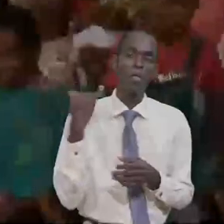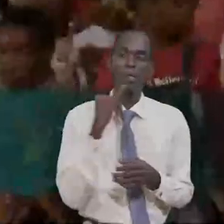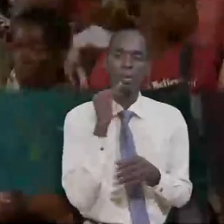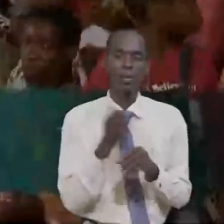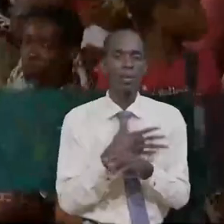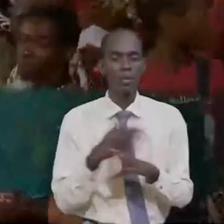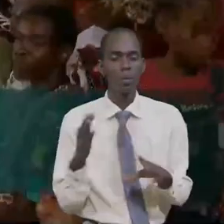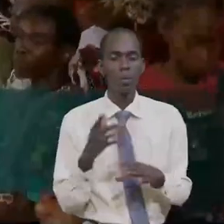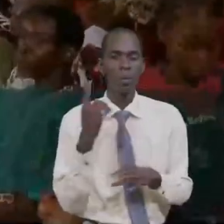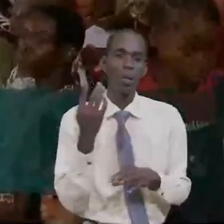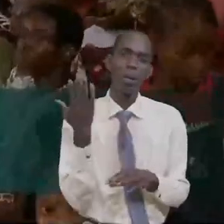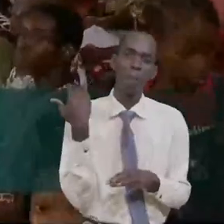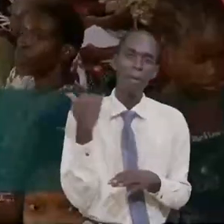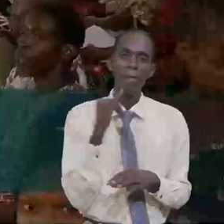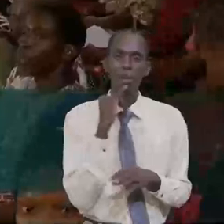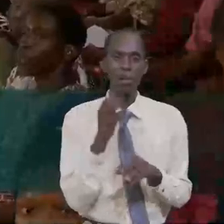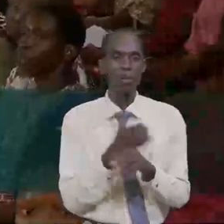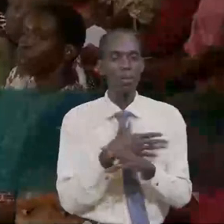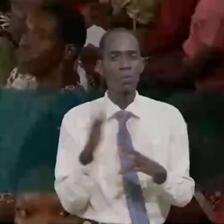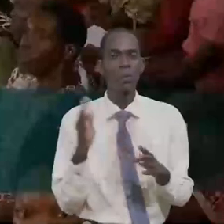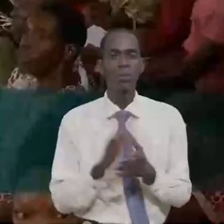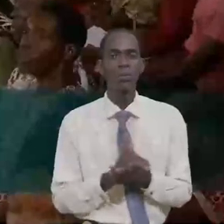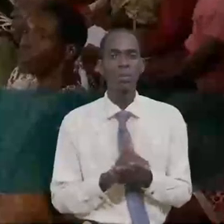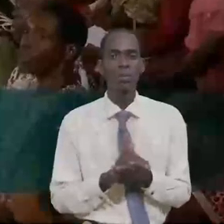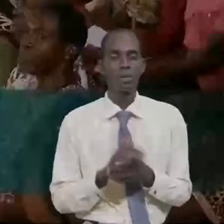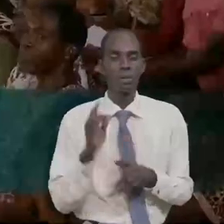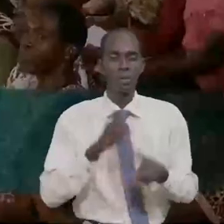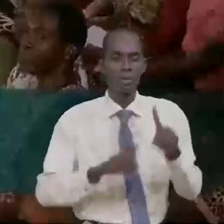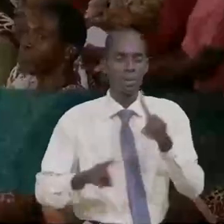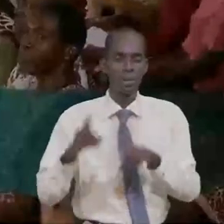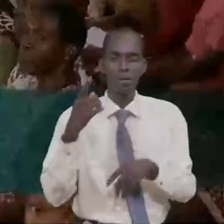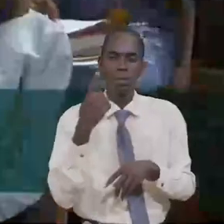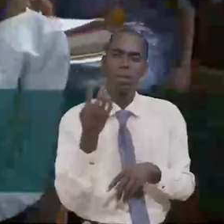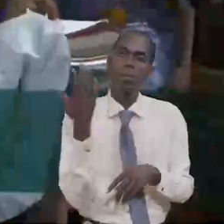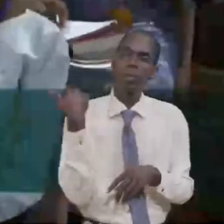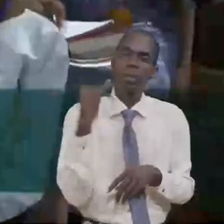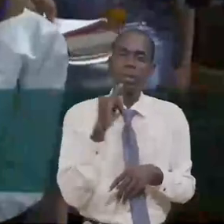passé est passé répète le passé est passé